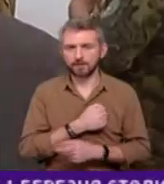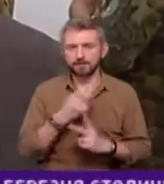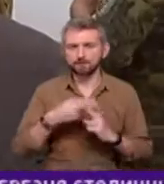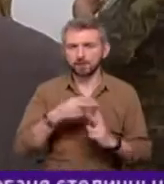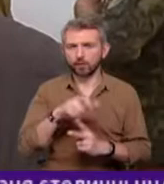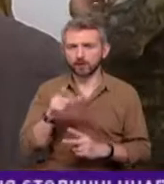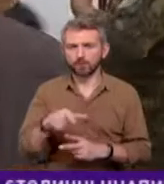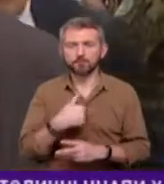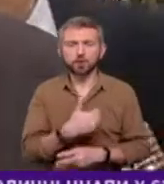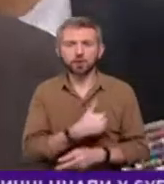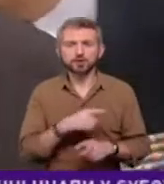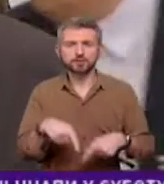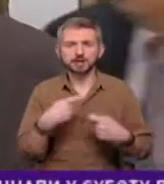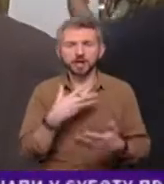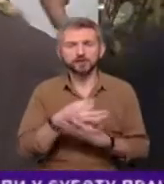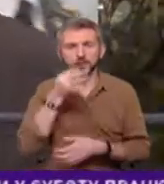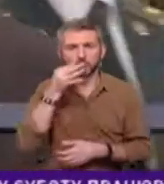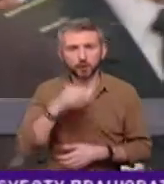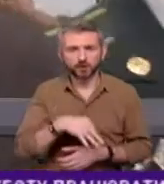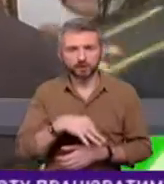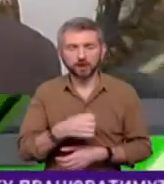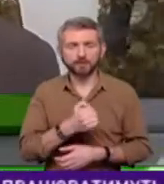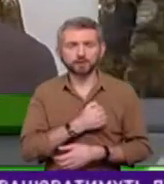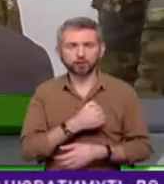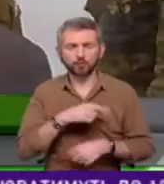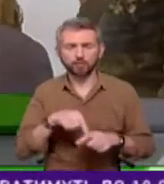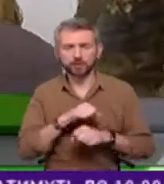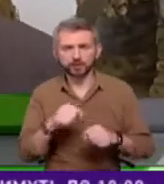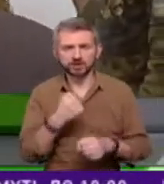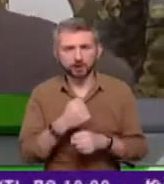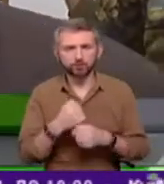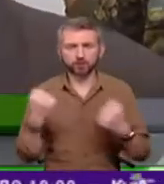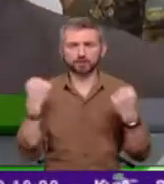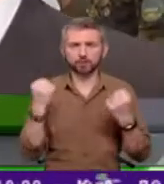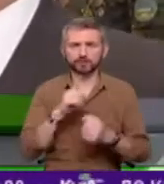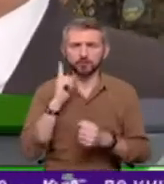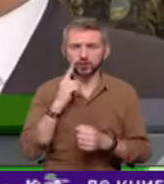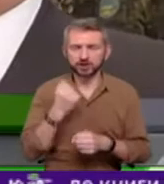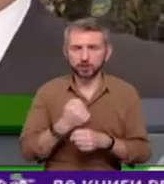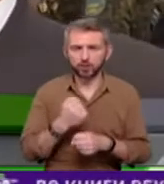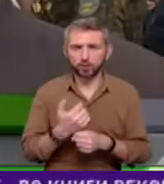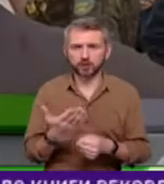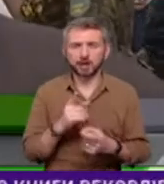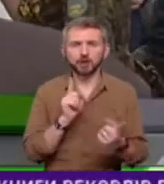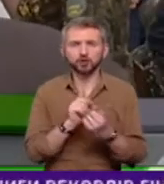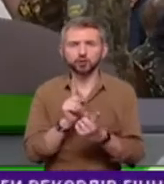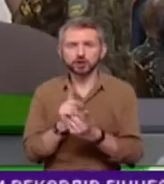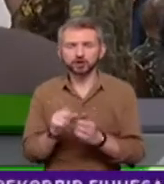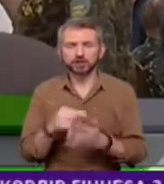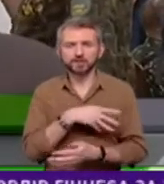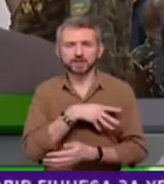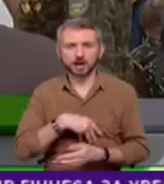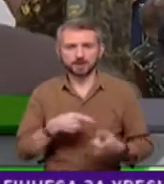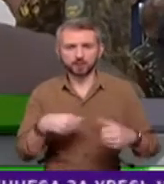пільговиків. Ми хочемо передати свій досвід. Військово-патріотична робота, спортивно-молодіжна робота, зустріч з